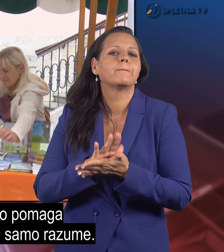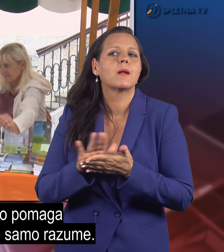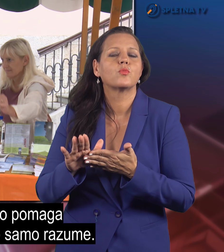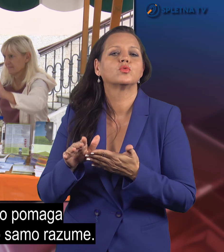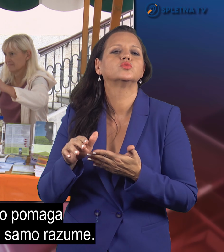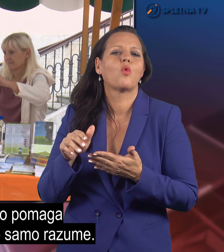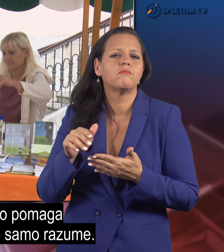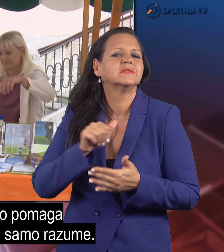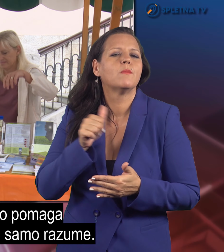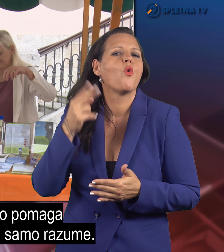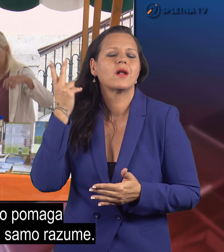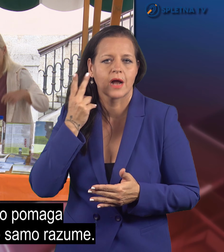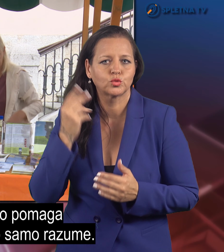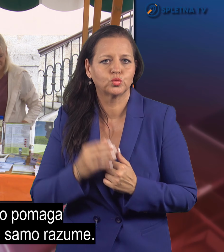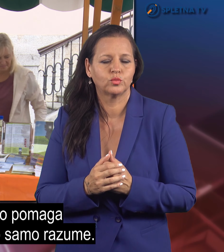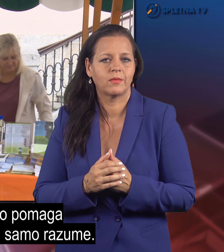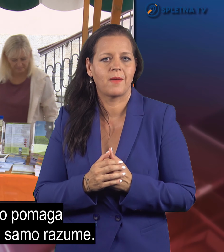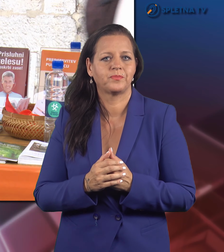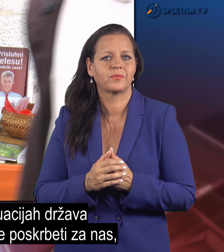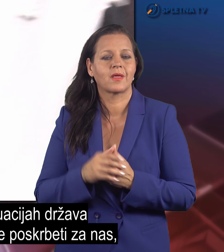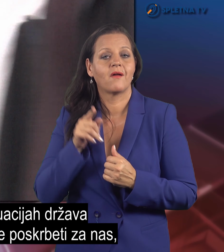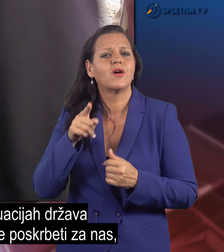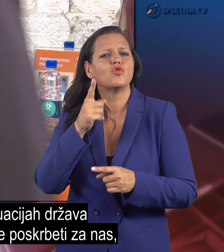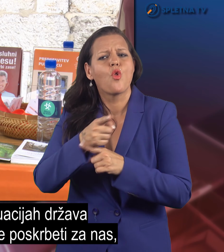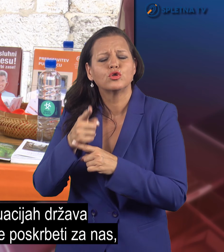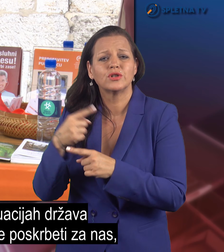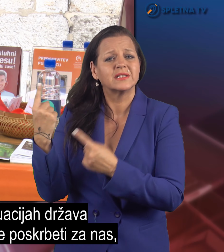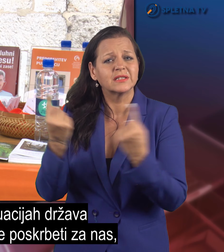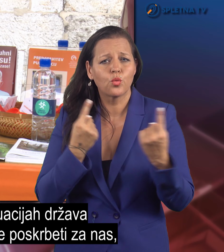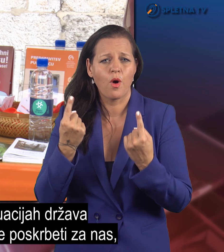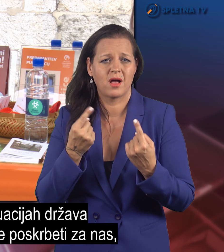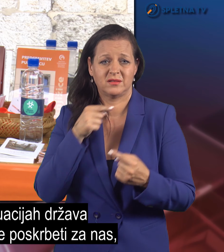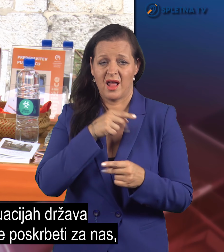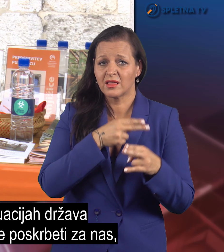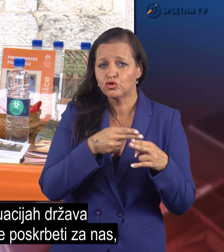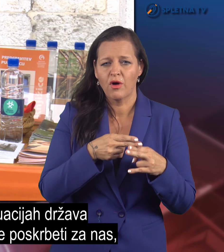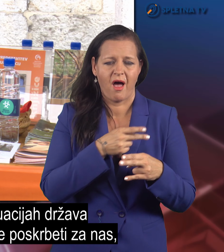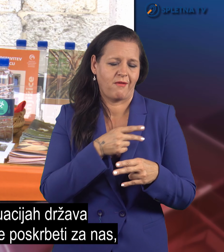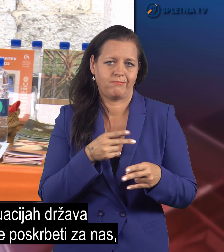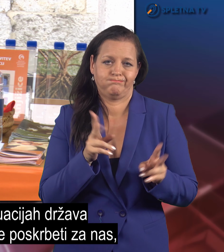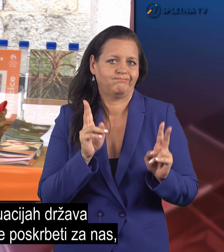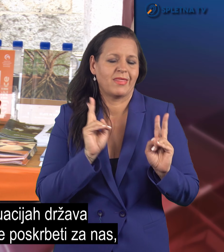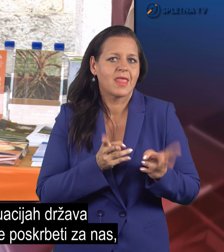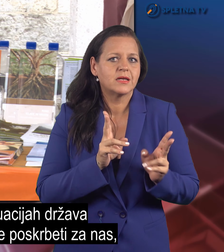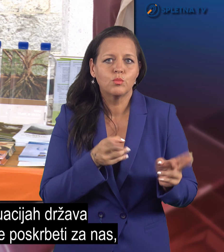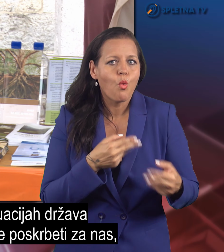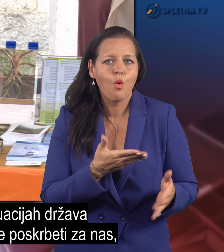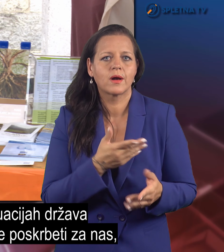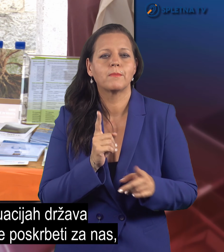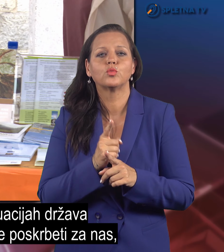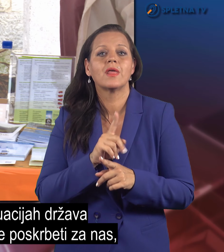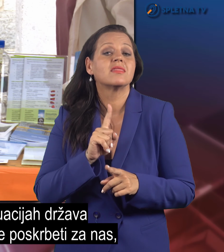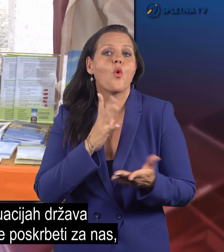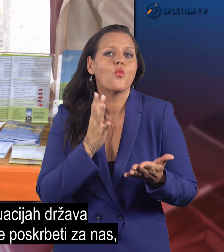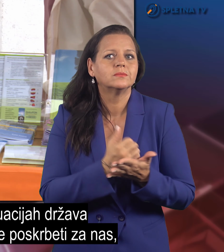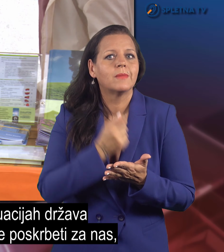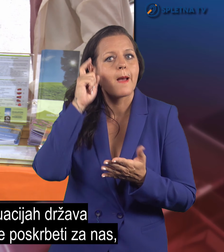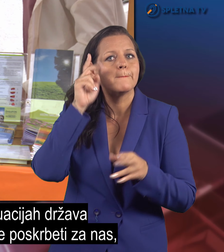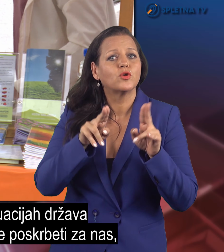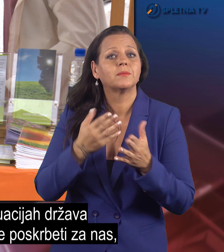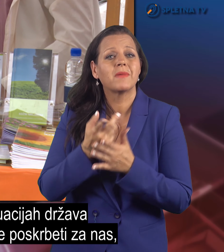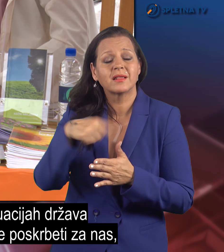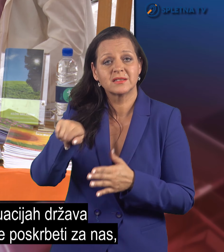nas preprosto samo razume. V določenih situacijah država ne zmore ali ne uspe poskrbeti